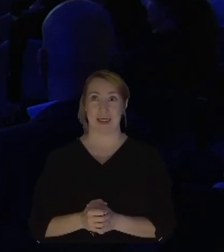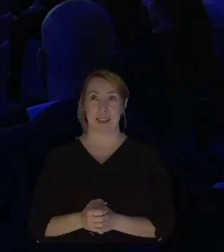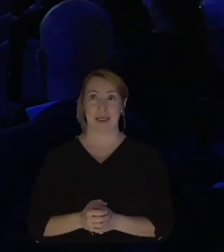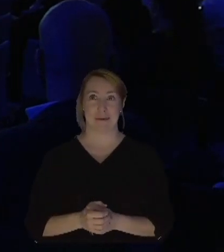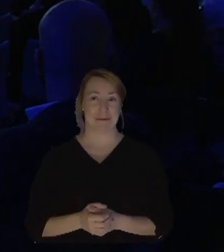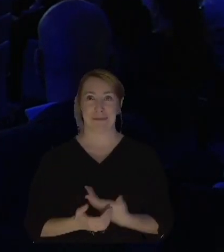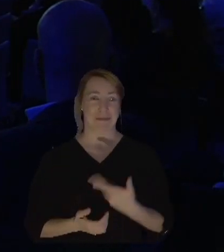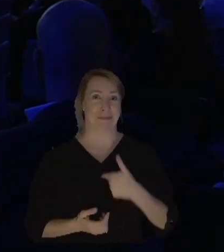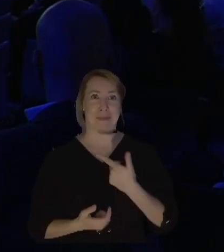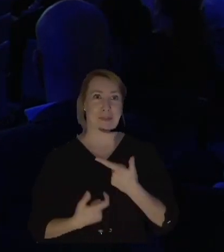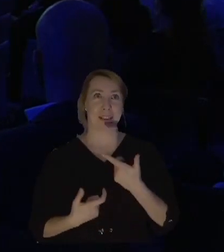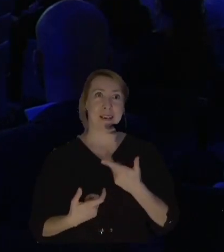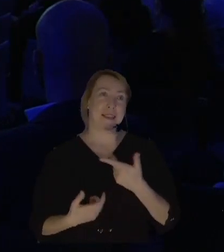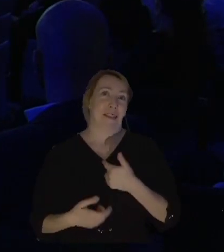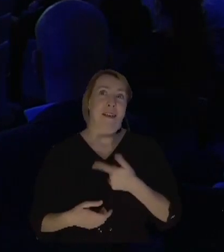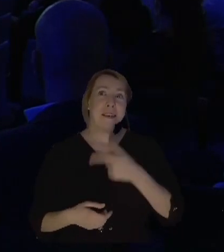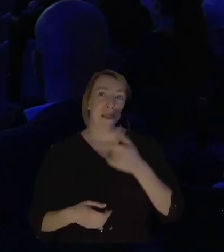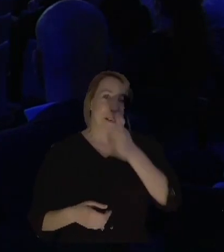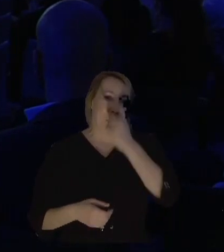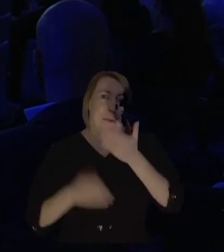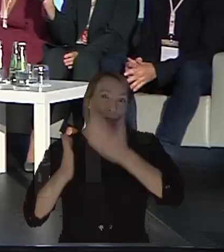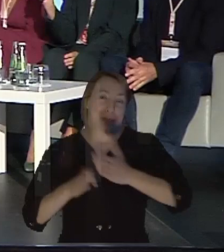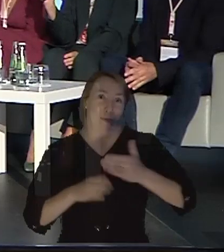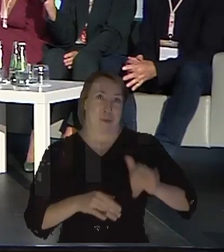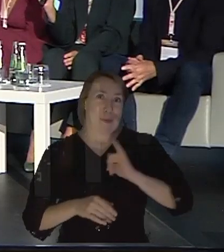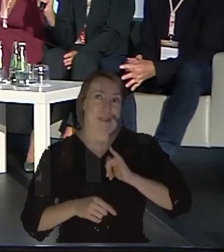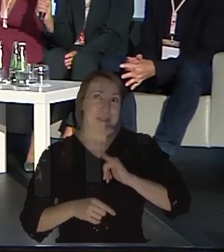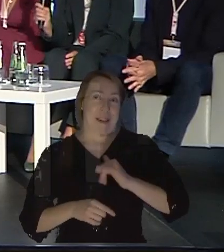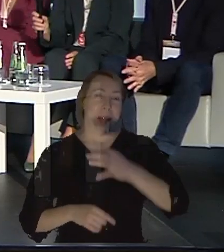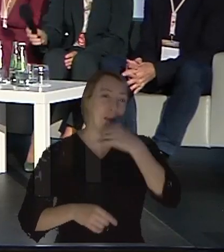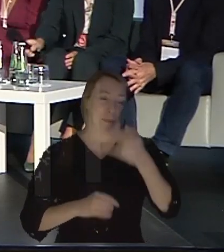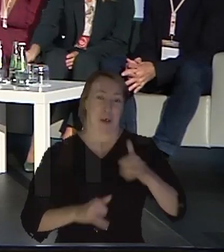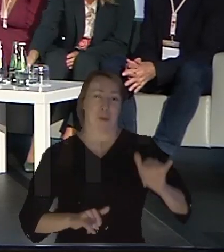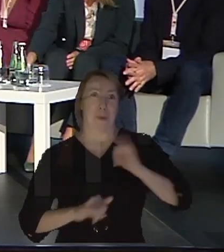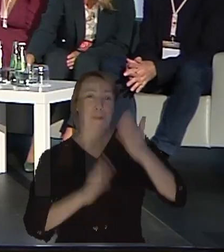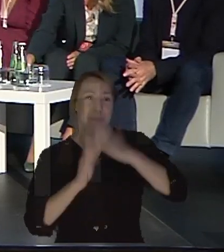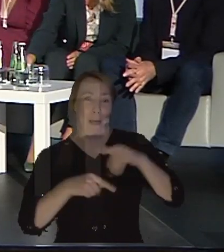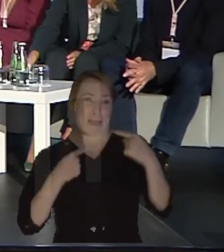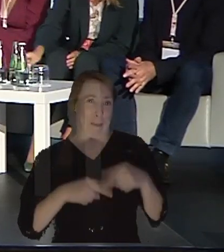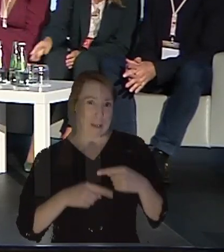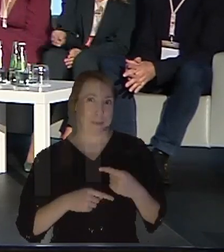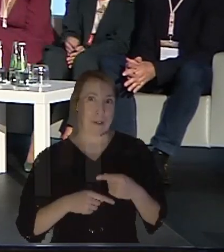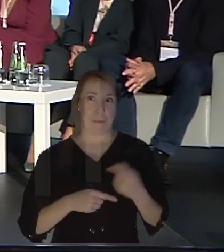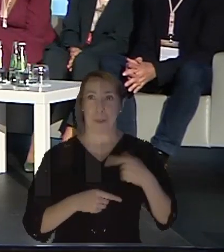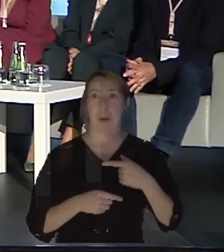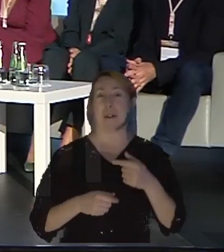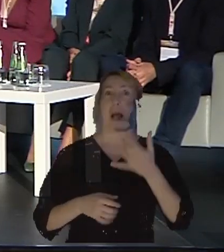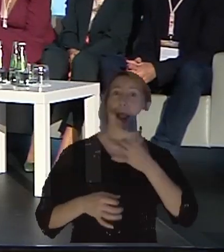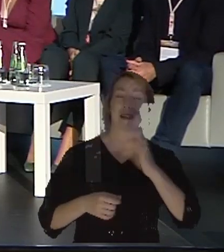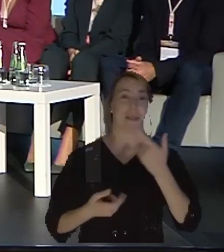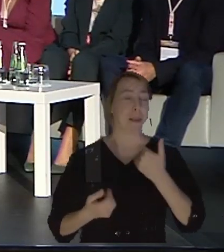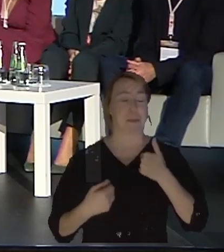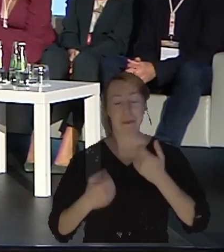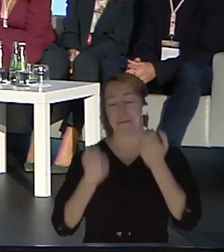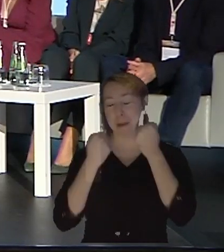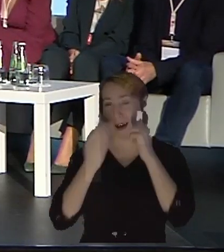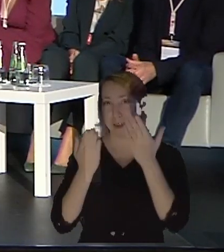Nic nie mogło nas na to przygotować. Tak, więc dobrze, to nie że się było, nie przygotowaliśmy. To nie było ustawiane. Dziękuję Państwu